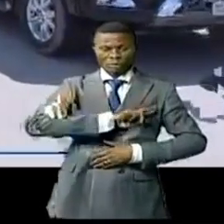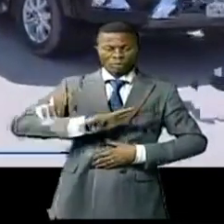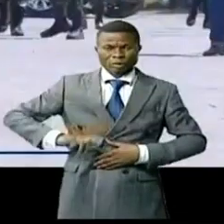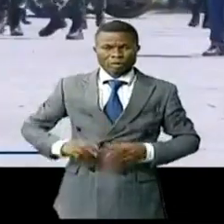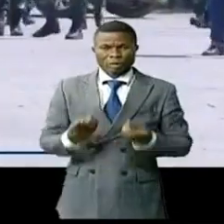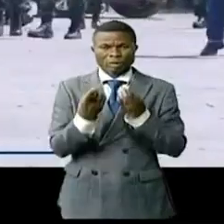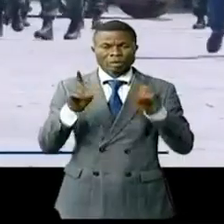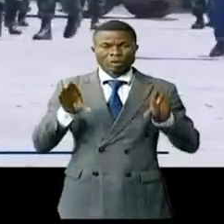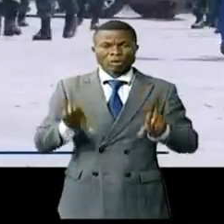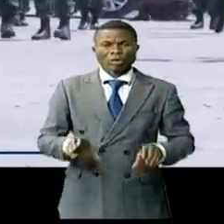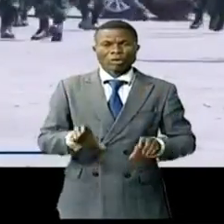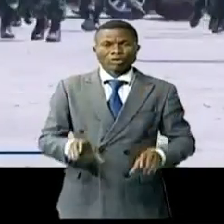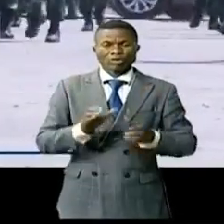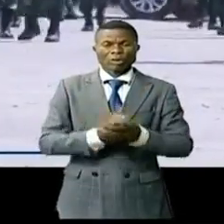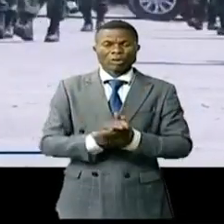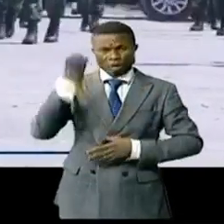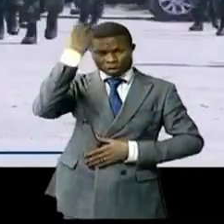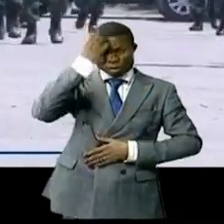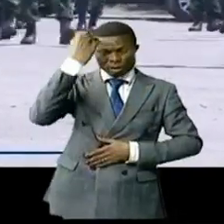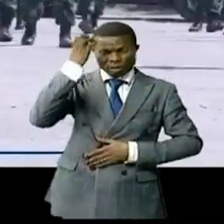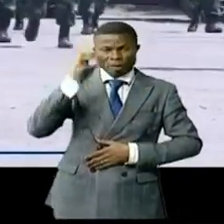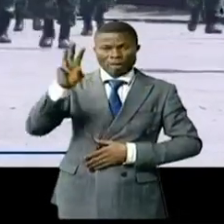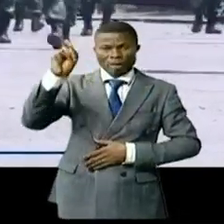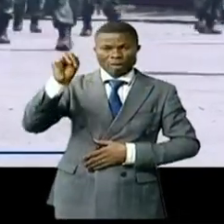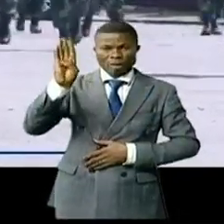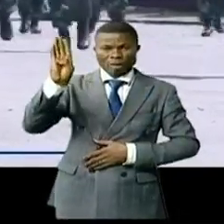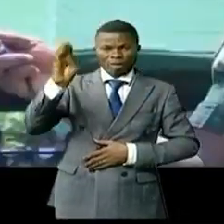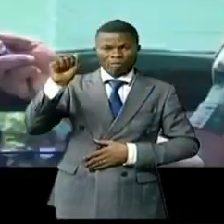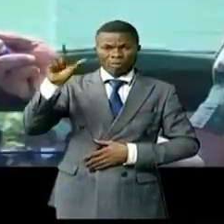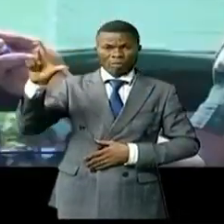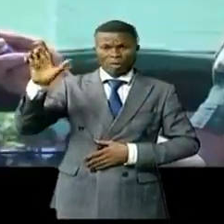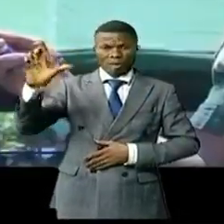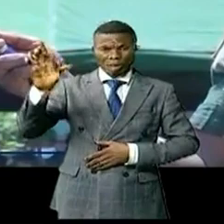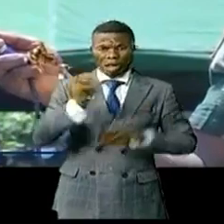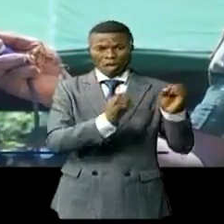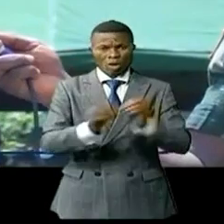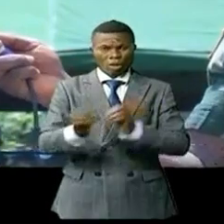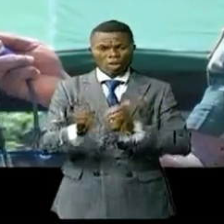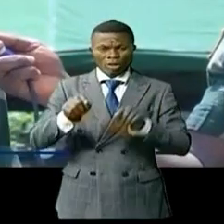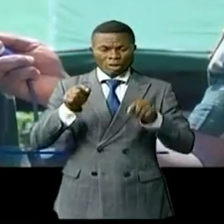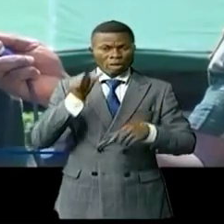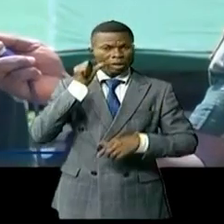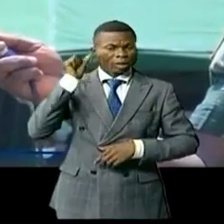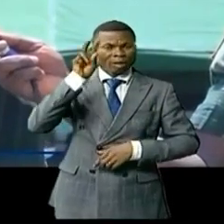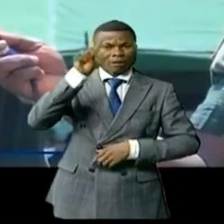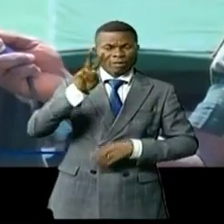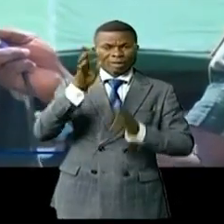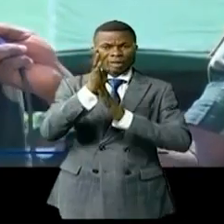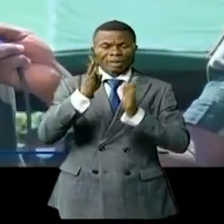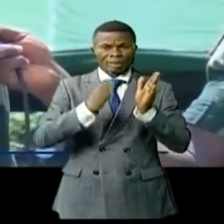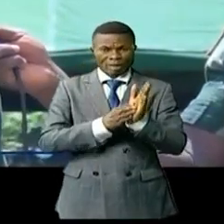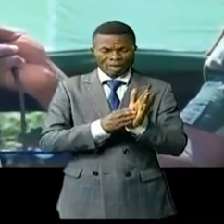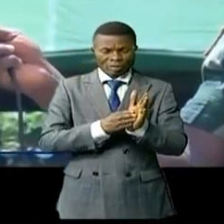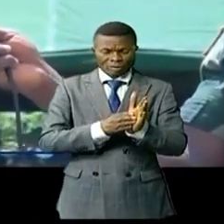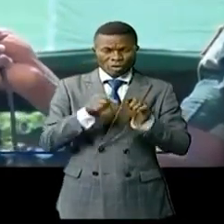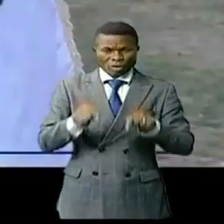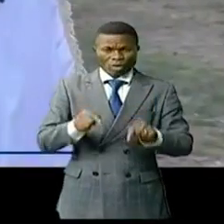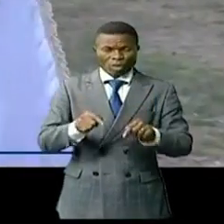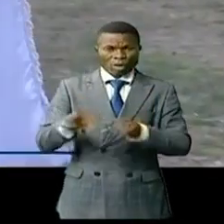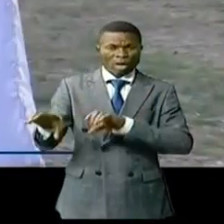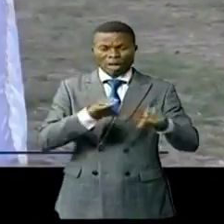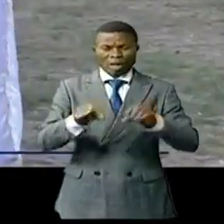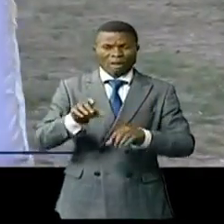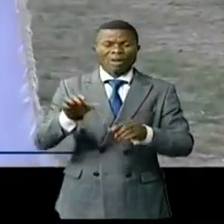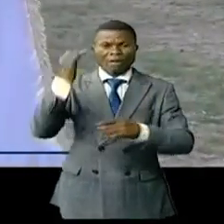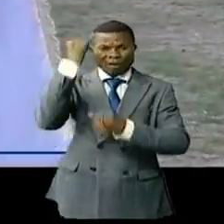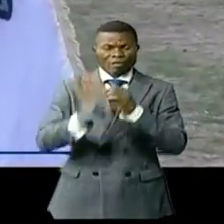République démocratique du Congo, le général d'armée Mbala Moussense Célestin, a présidé ce vendredi 19 novembre 2021 la cérémonie de fin de